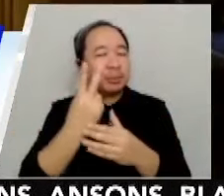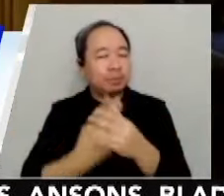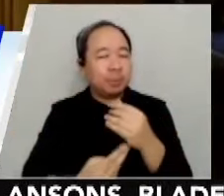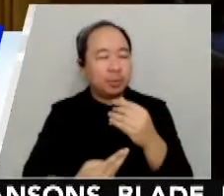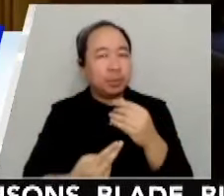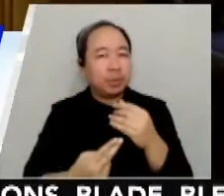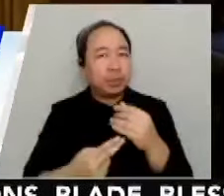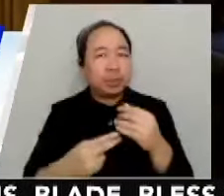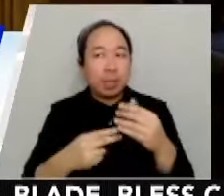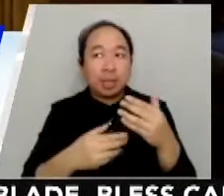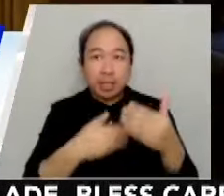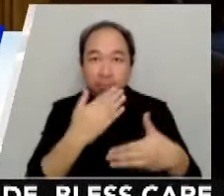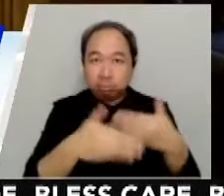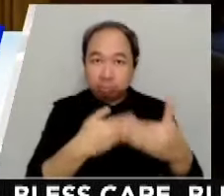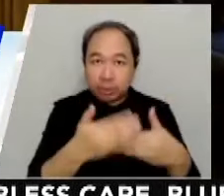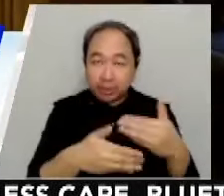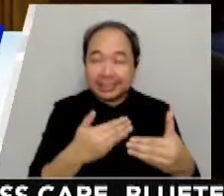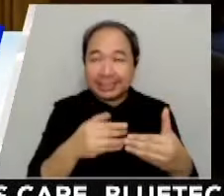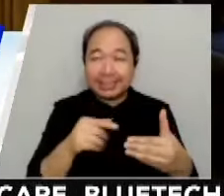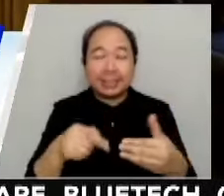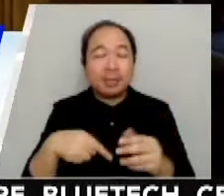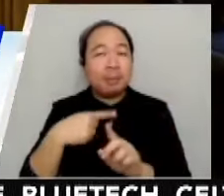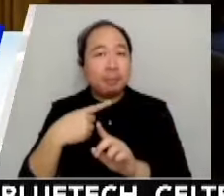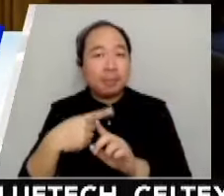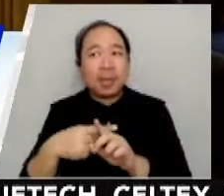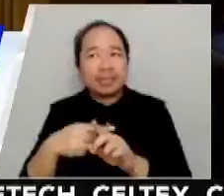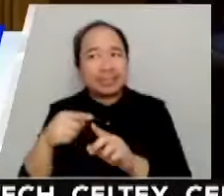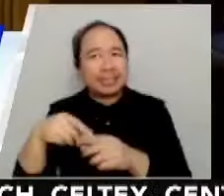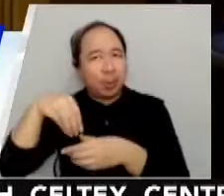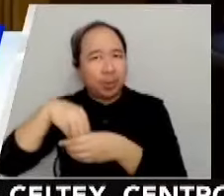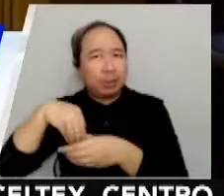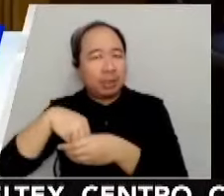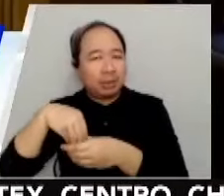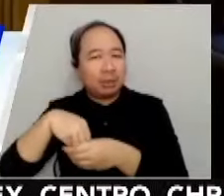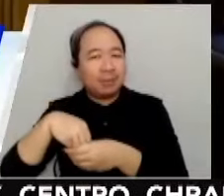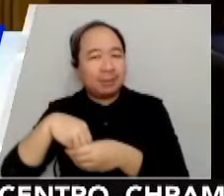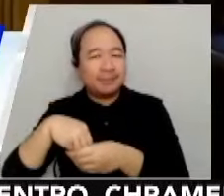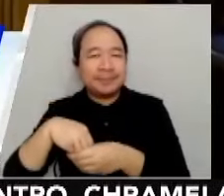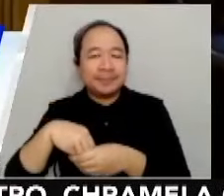procedurally and substantially.